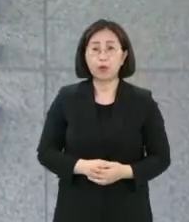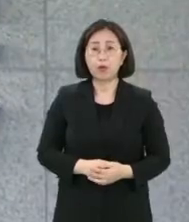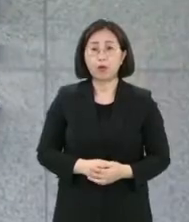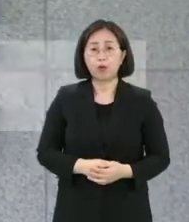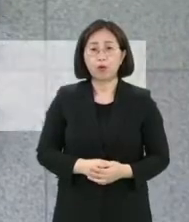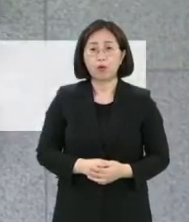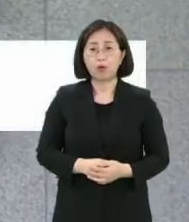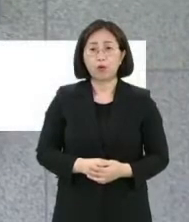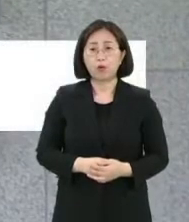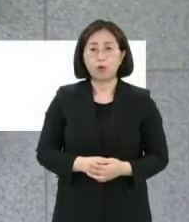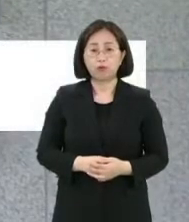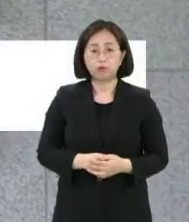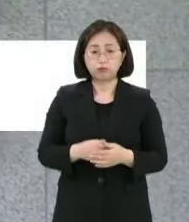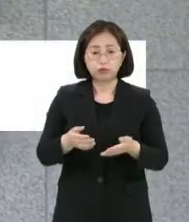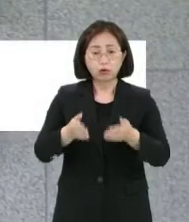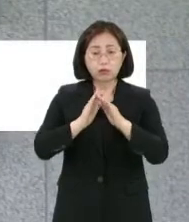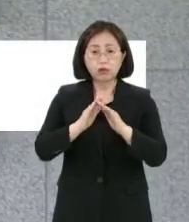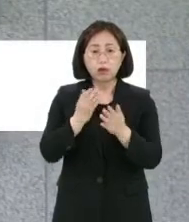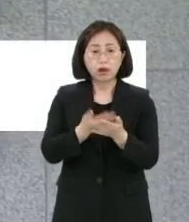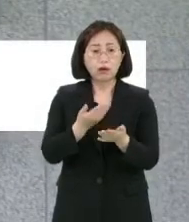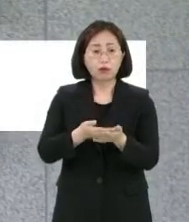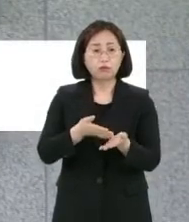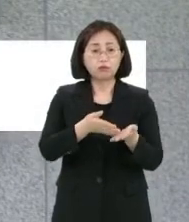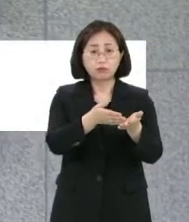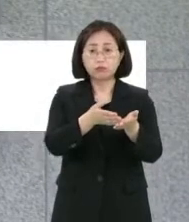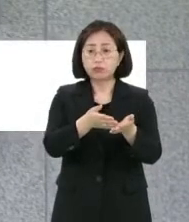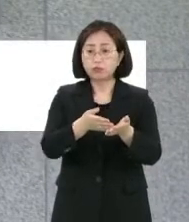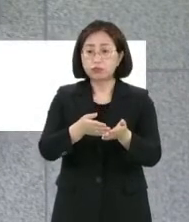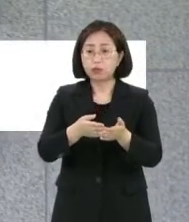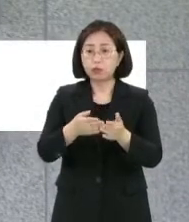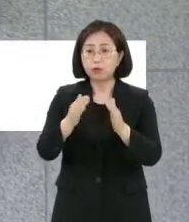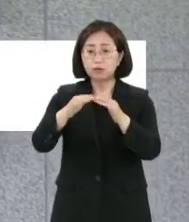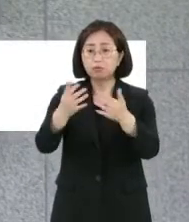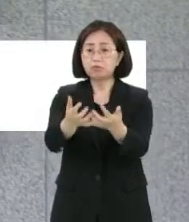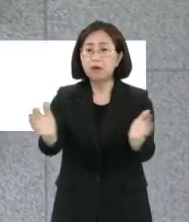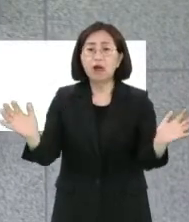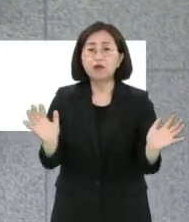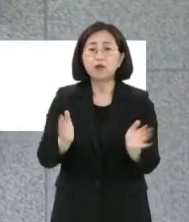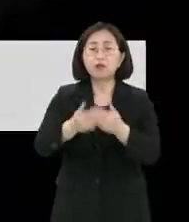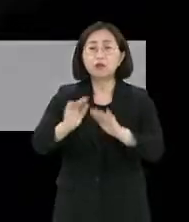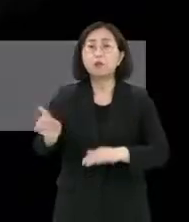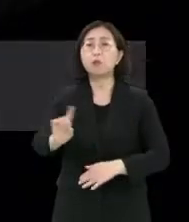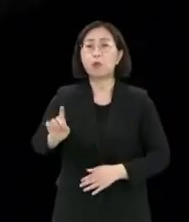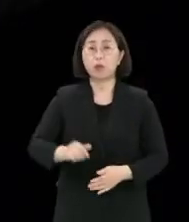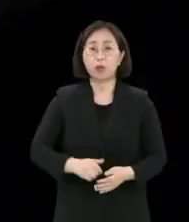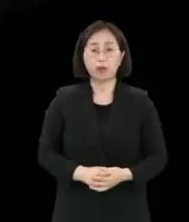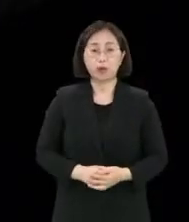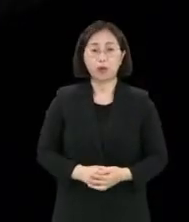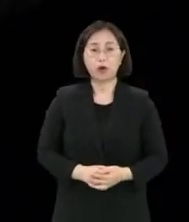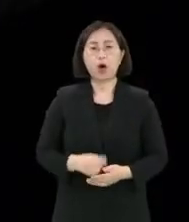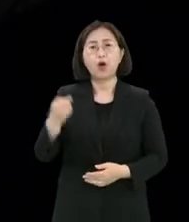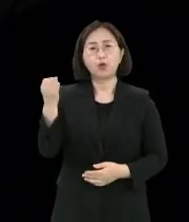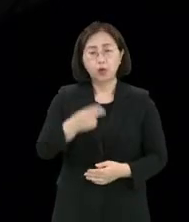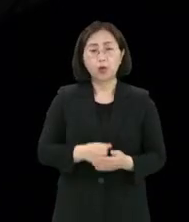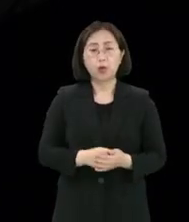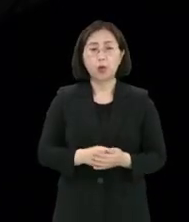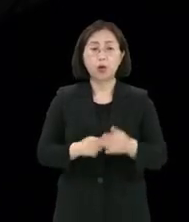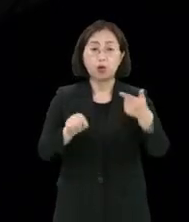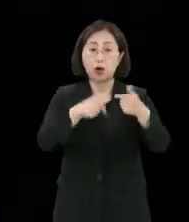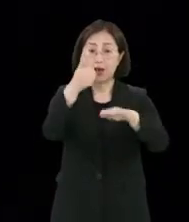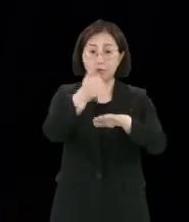설치를 해달라고요. 소음이 안 나게. 어디에? 뒷마당에 울타리에 설치해달라는 겁니까? 아. 엎친 데 덮친 격으로 다음